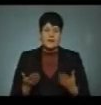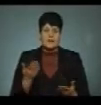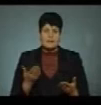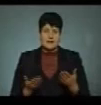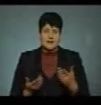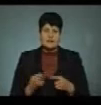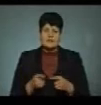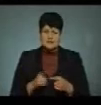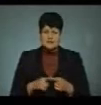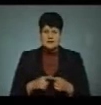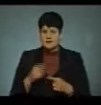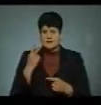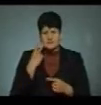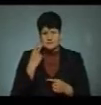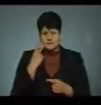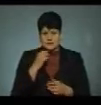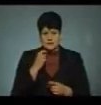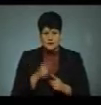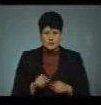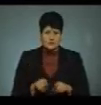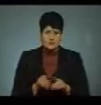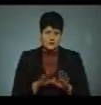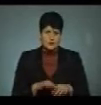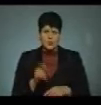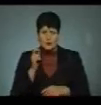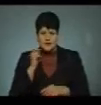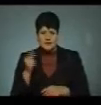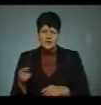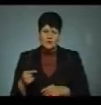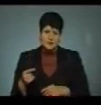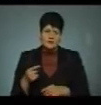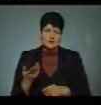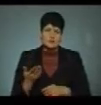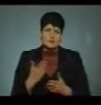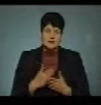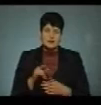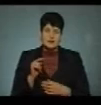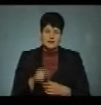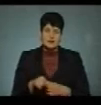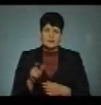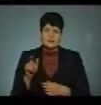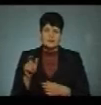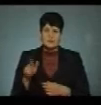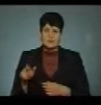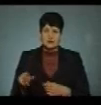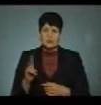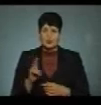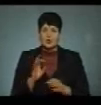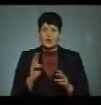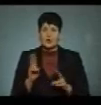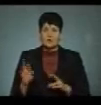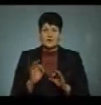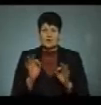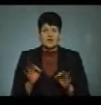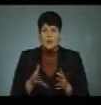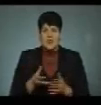але це традиційна відповідь. Українець і тернополянин, зокрема, є тими, хто ніколи би нічого не хотіли